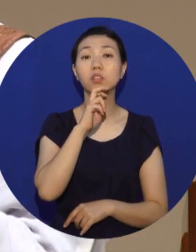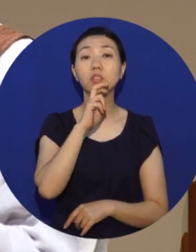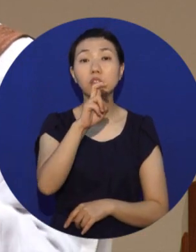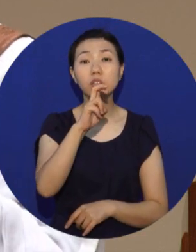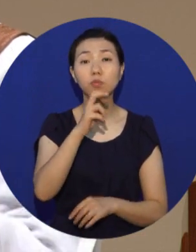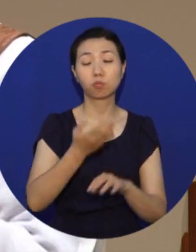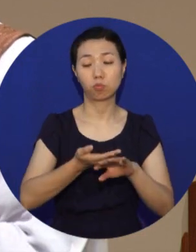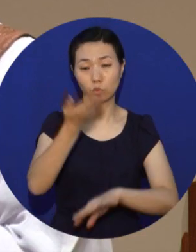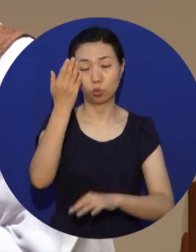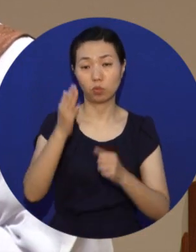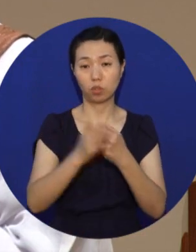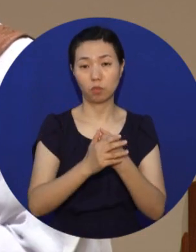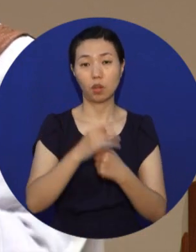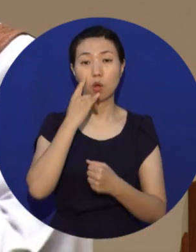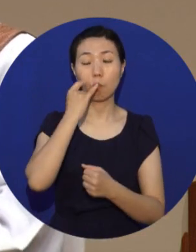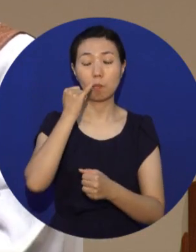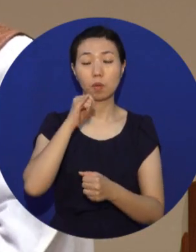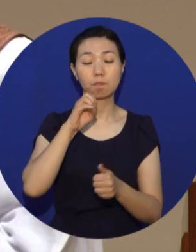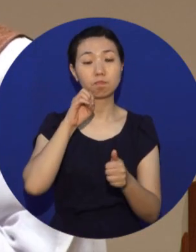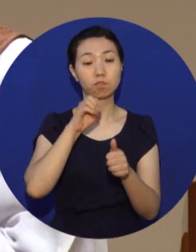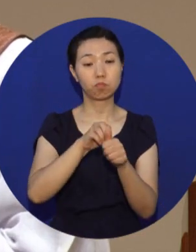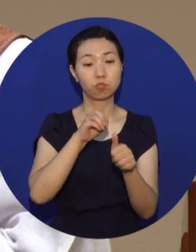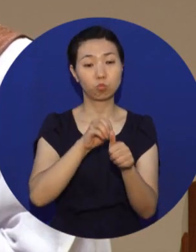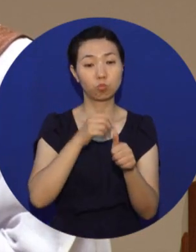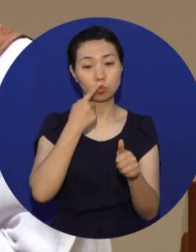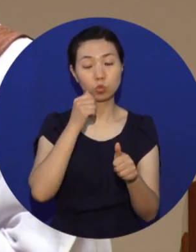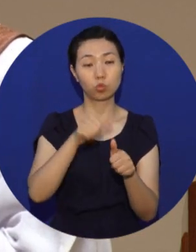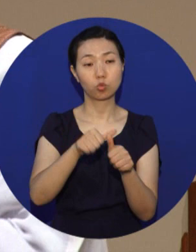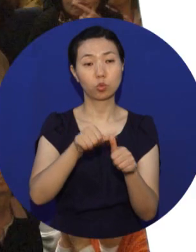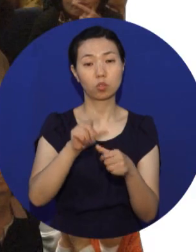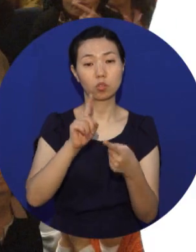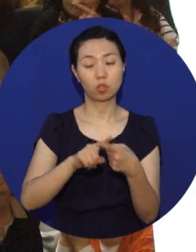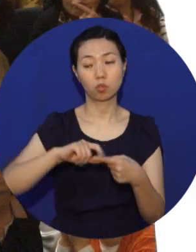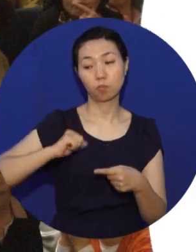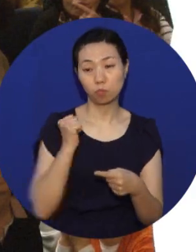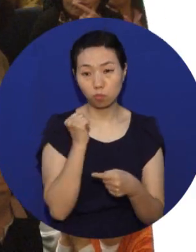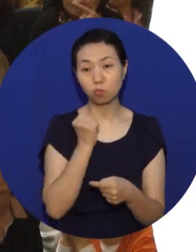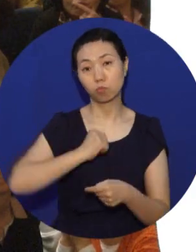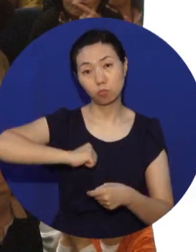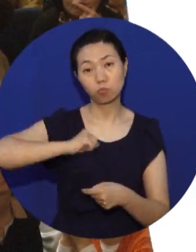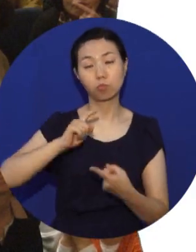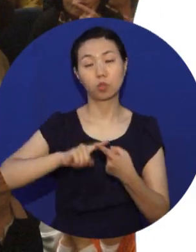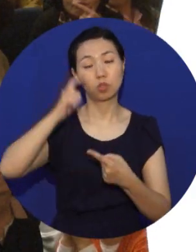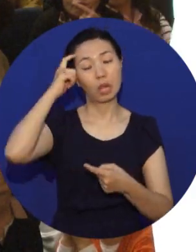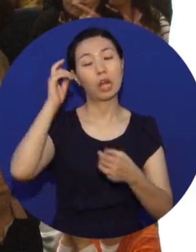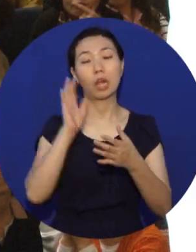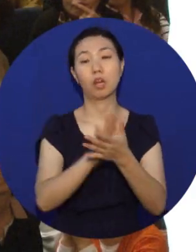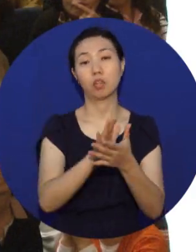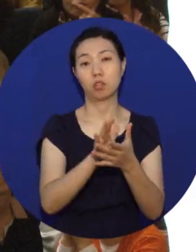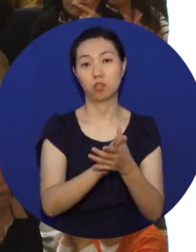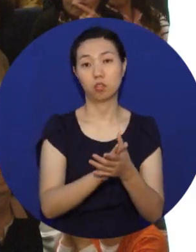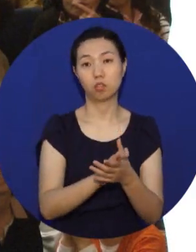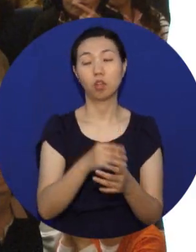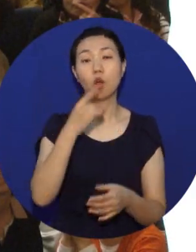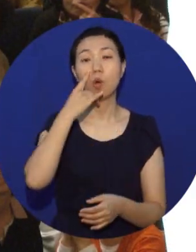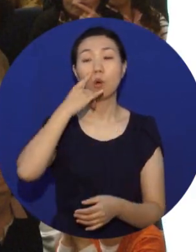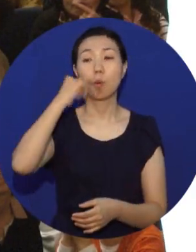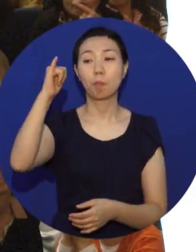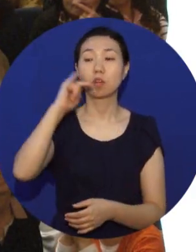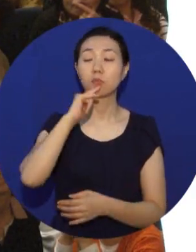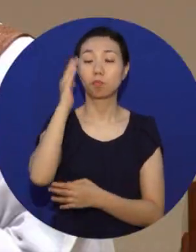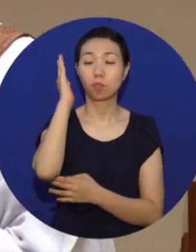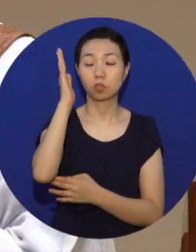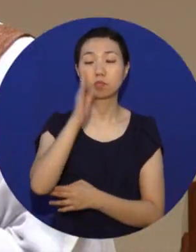받아들일 수도 있고 안 받아들일 수도 있어. 그건 자기 자유야. 그러나 어머니 얘기가 합당하다 이렇게 내가 보기엔